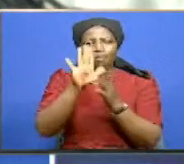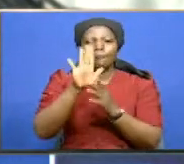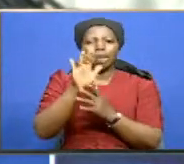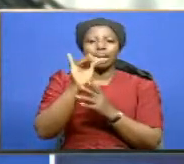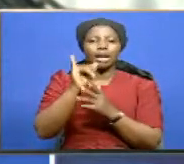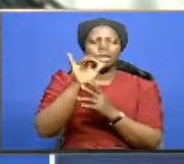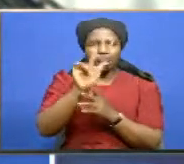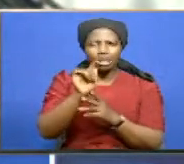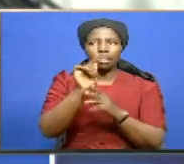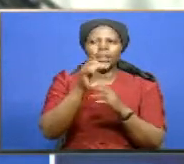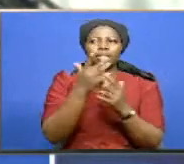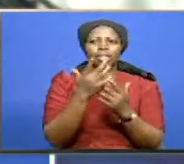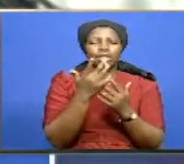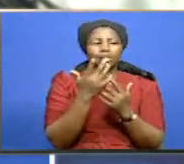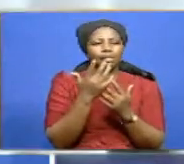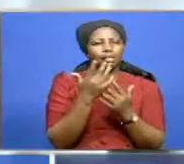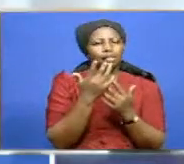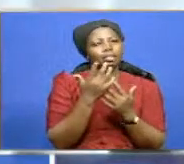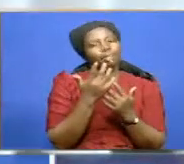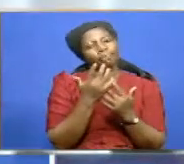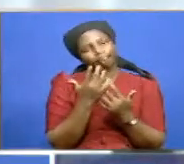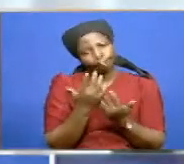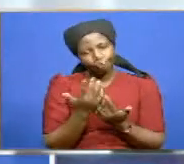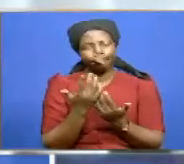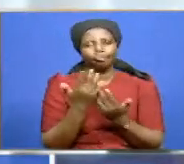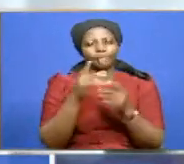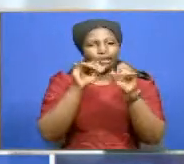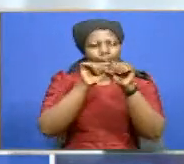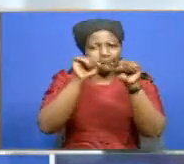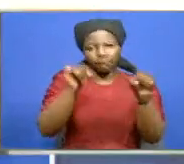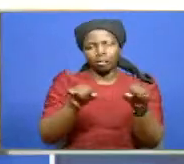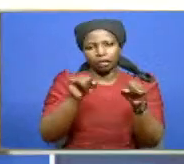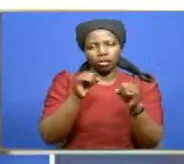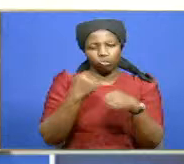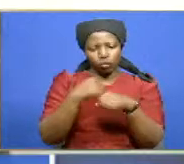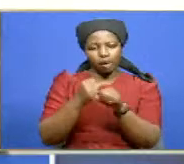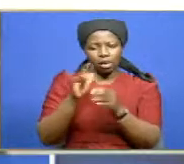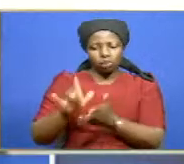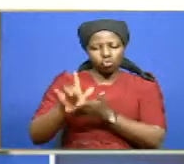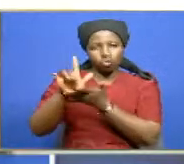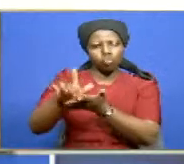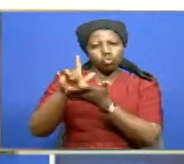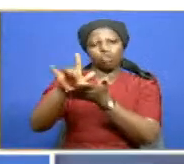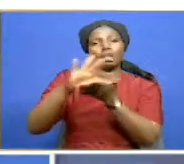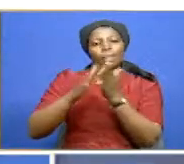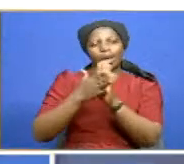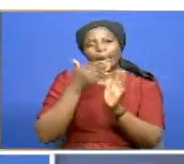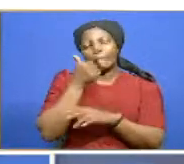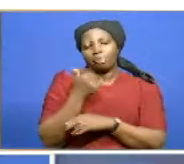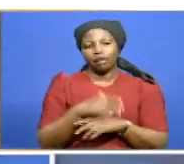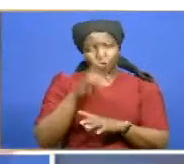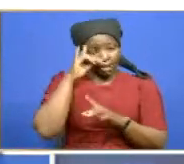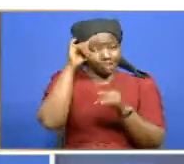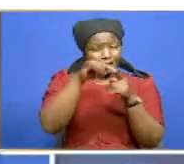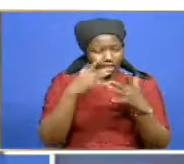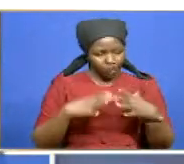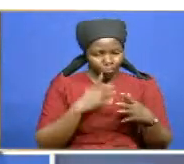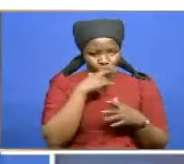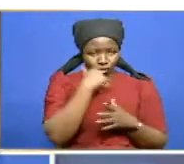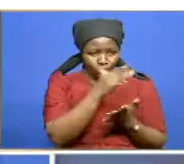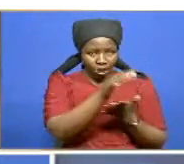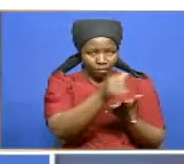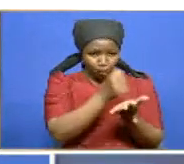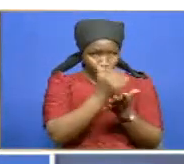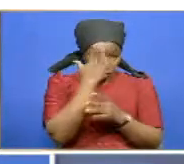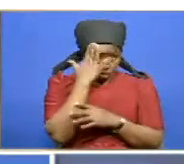ili kulainisha shughuli za utoaji mikopo. Targeting those who have been recruited, you are aware that 5,000 have